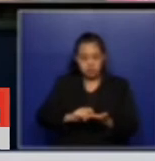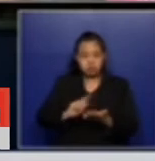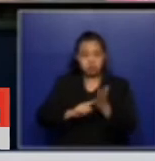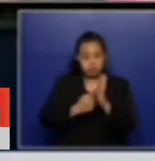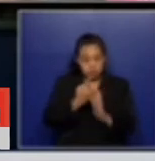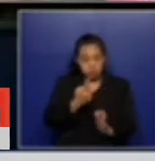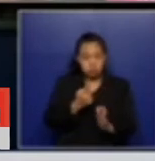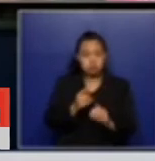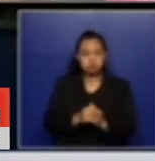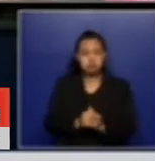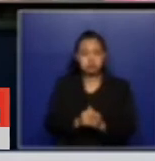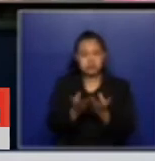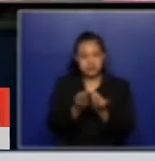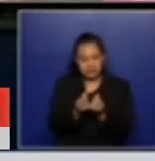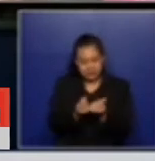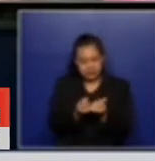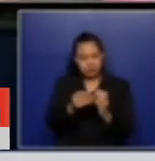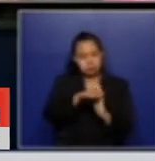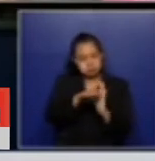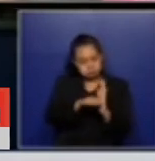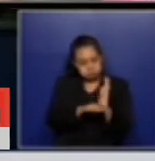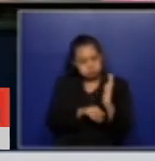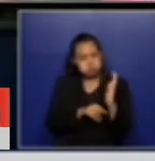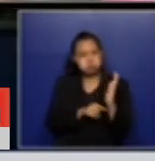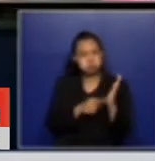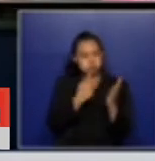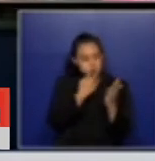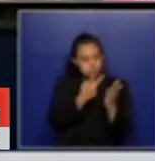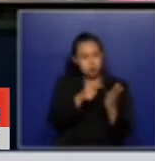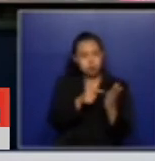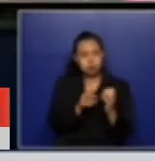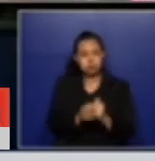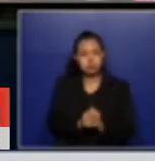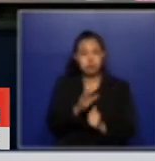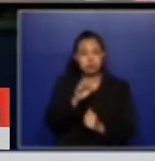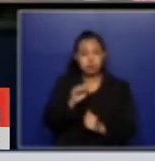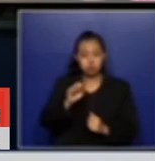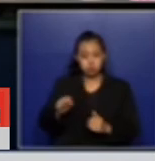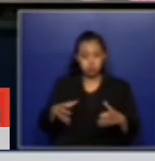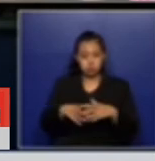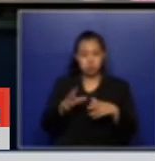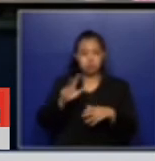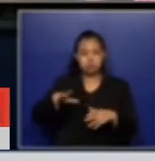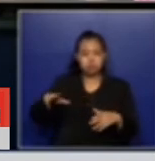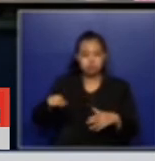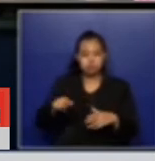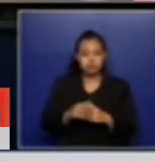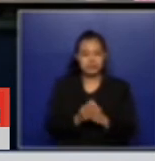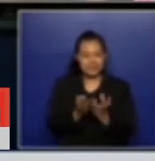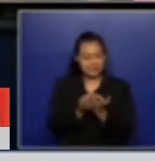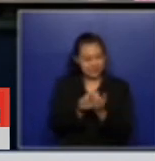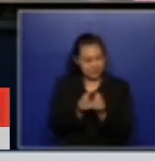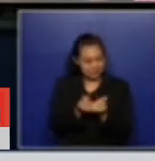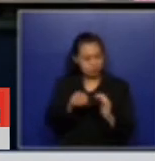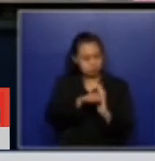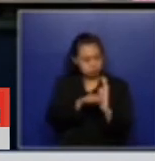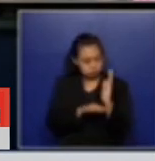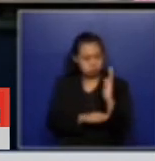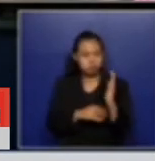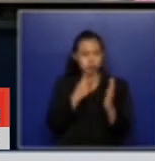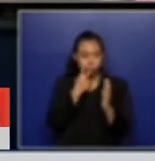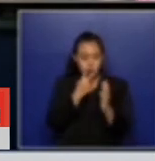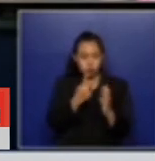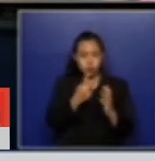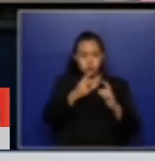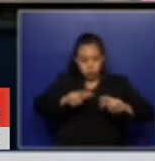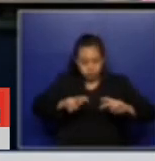ในรายละเอียดเนี่ยนะครับส.ส.พรรคเพื่อไทยไปทำกันบ้านมาละเอียดเราพบว่ามันมีหล